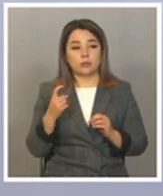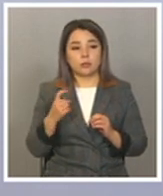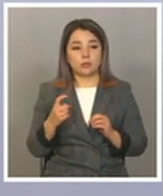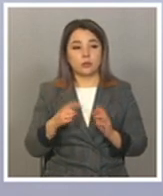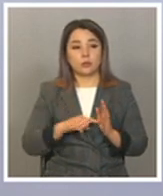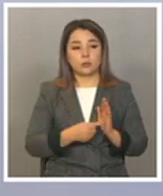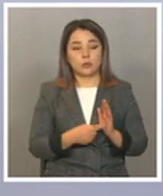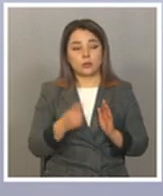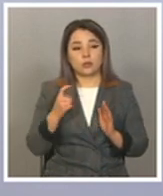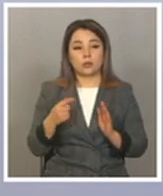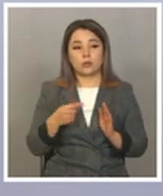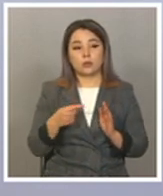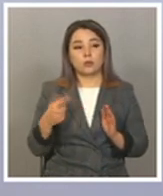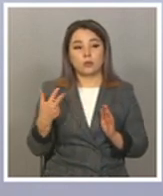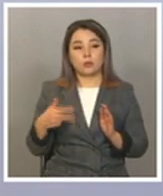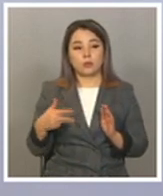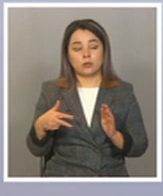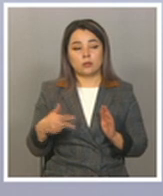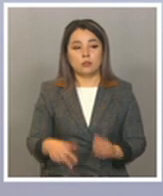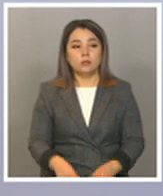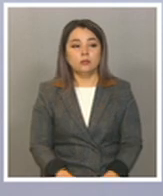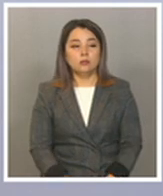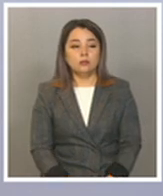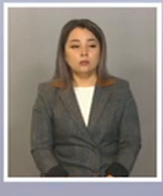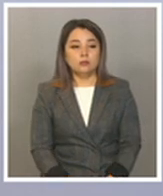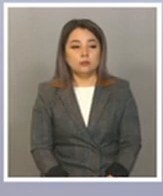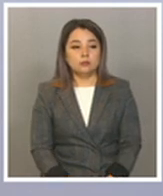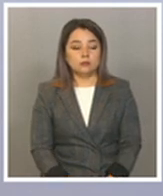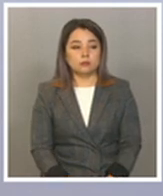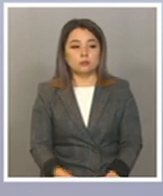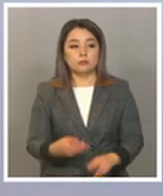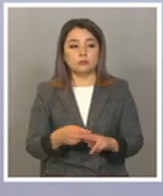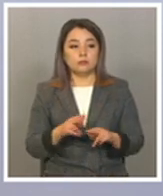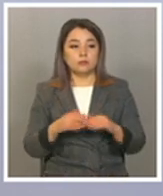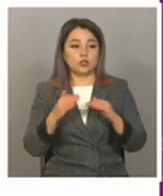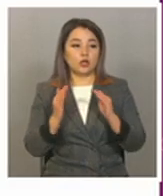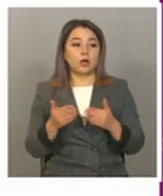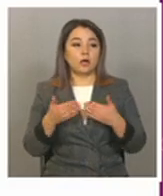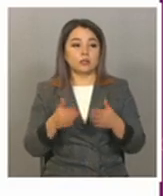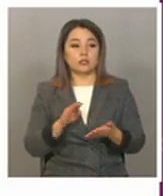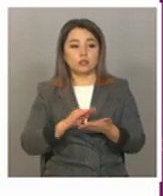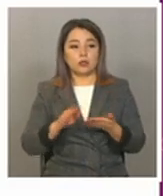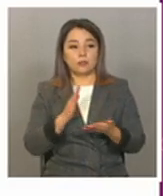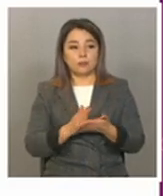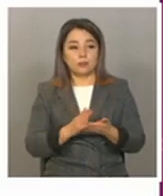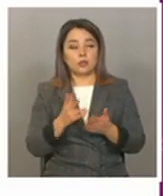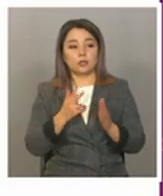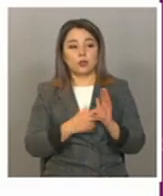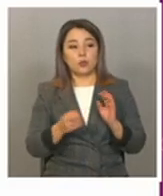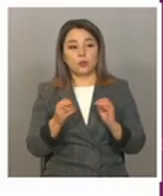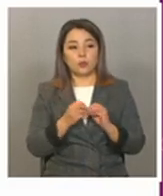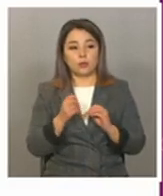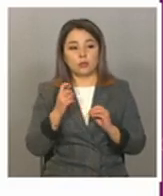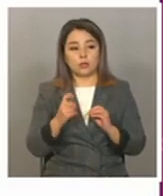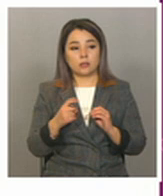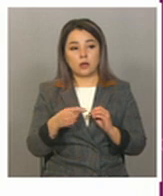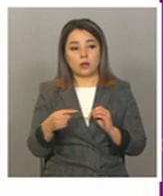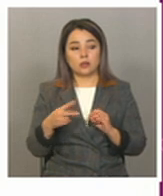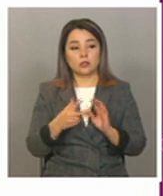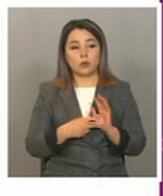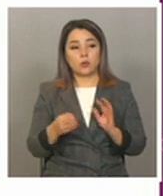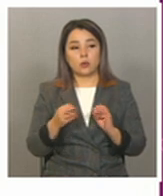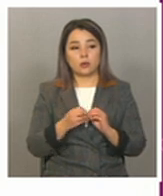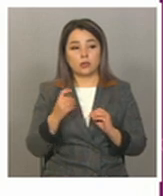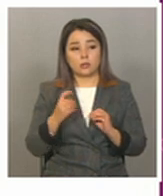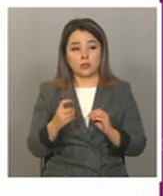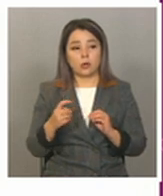4,5x көбейтілген x азайтылған 30. Жақшаны ашайық. 810 x азайтылған